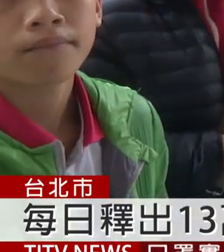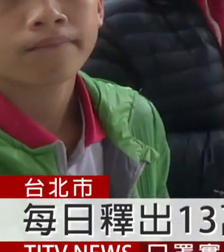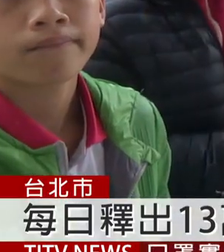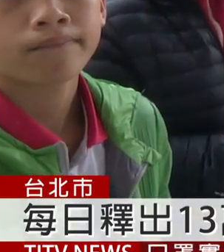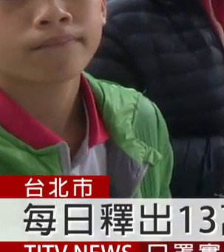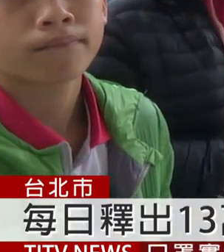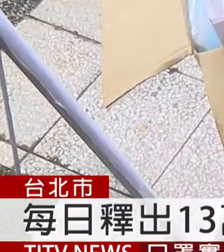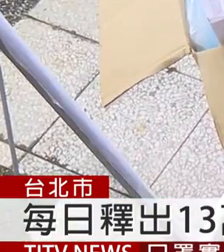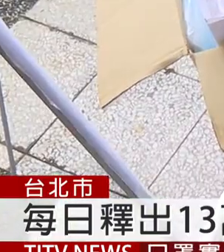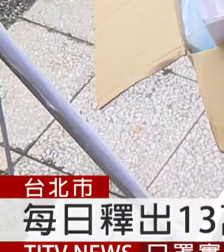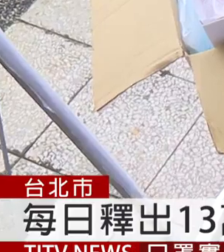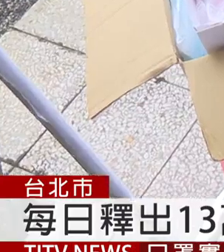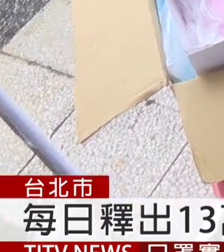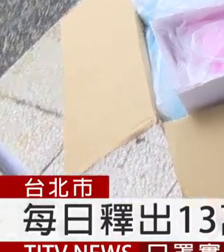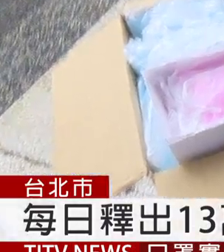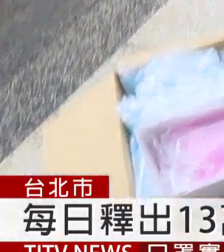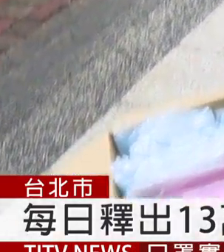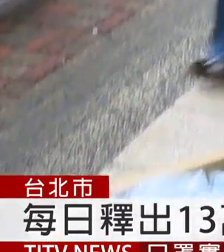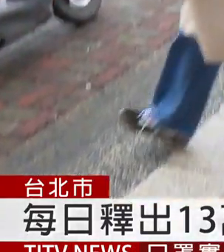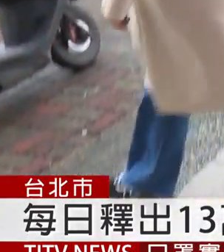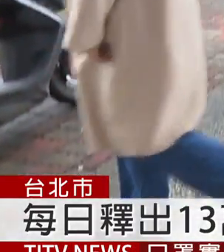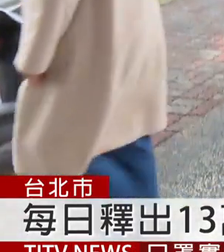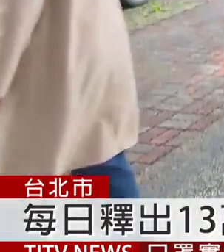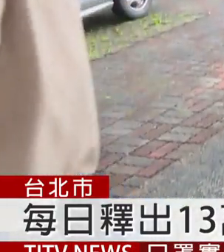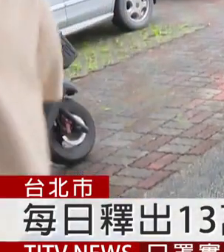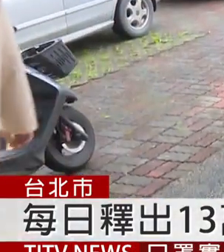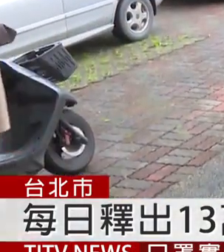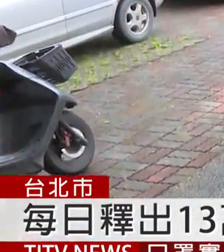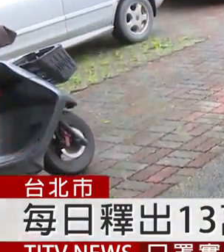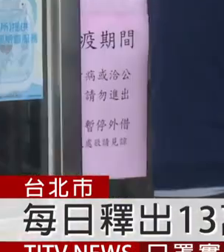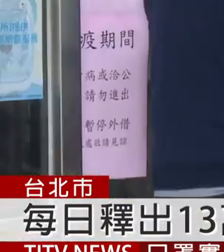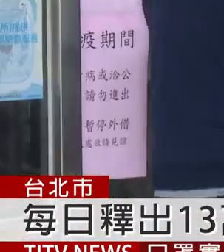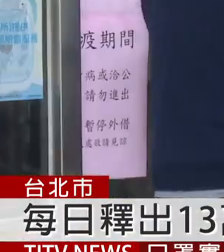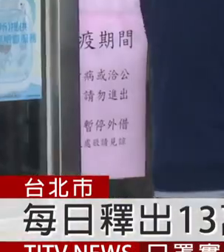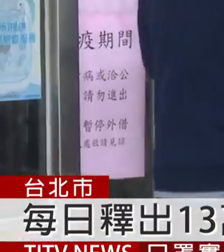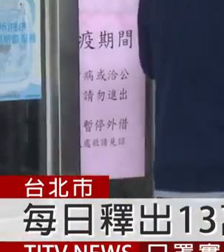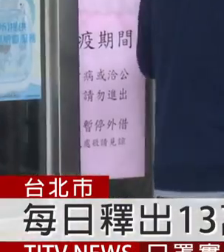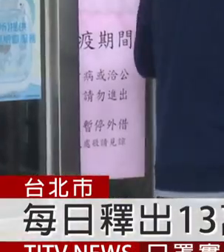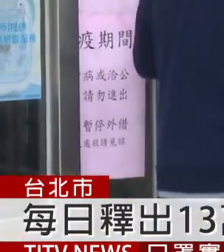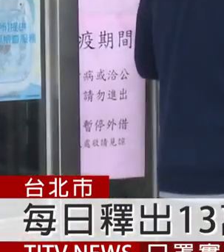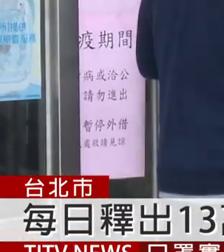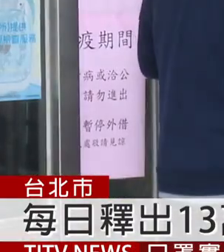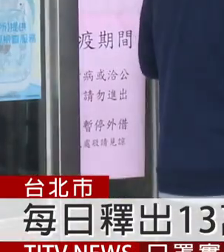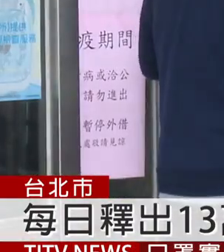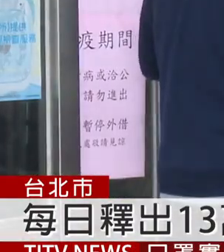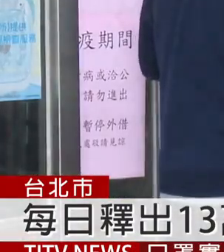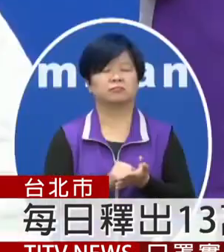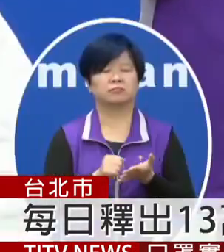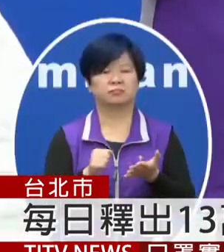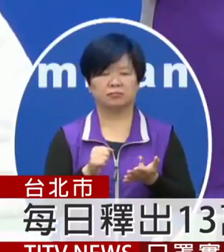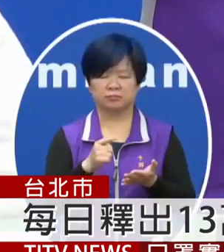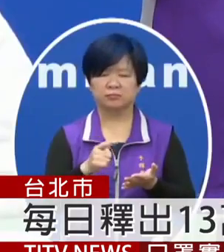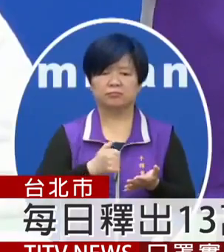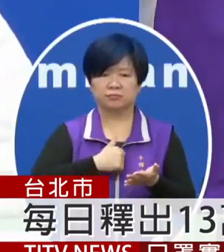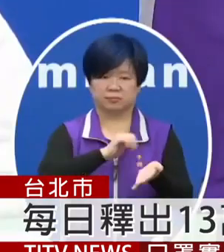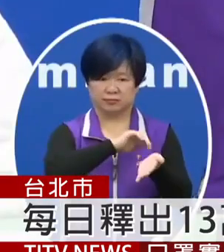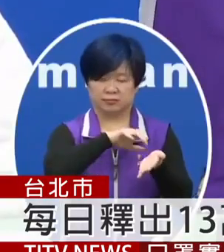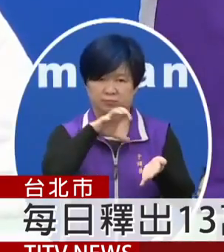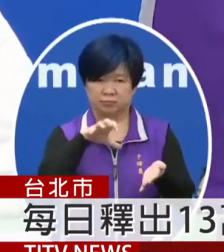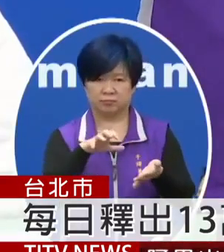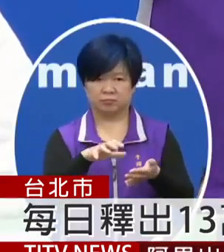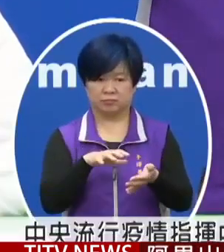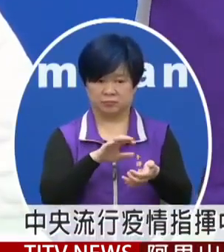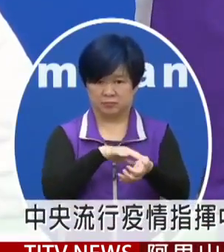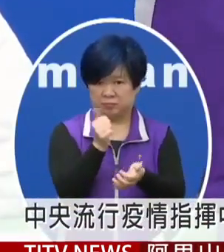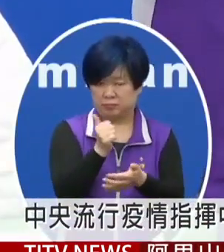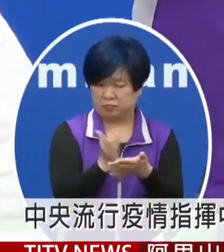天13万片口罩供病患使用。若产能逐渐增加，数量还会再做一些调整。 其他医师评估，如果